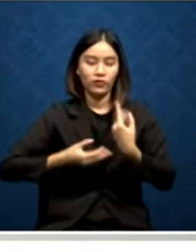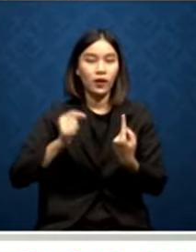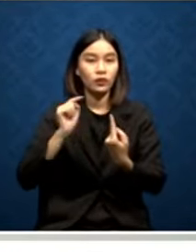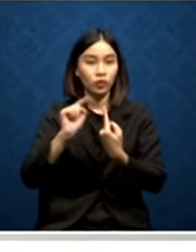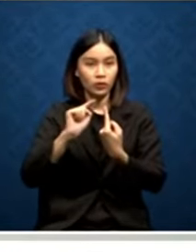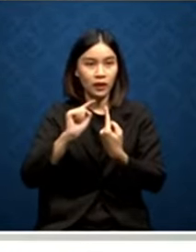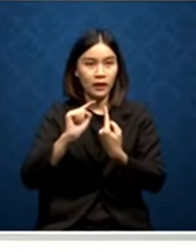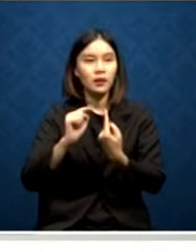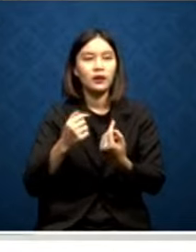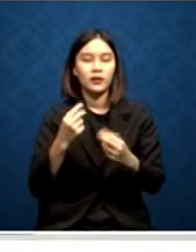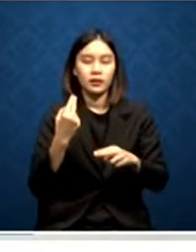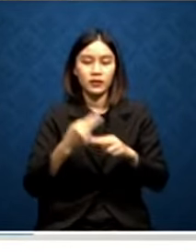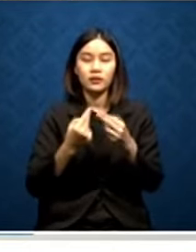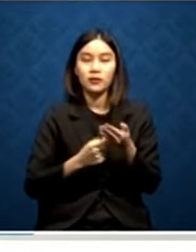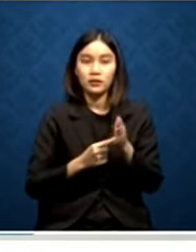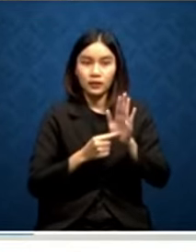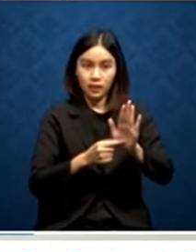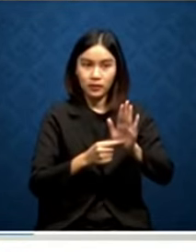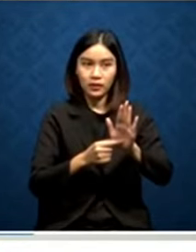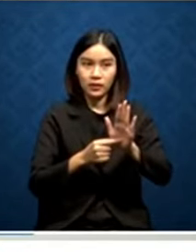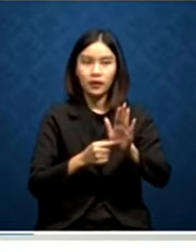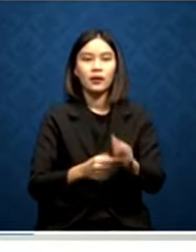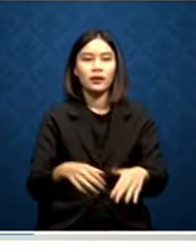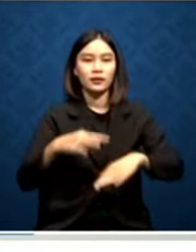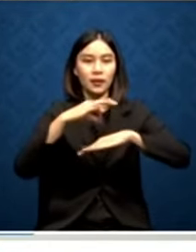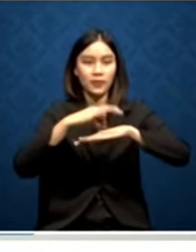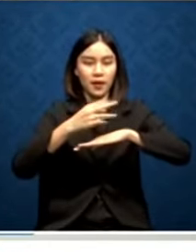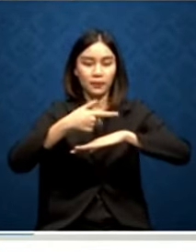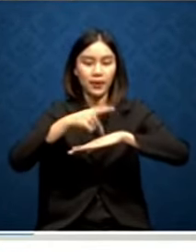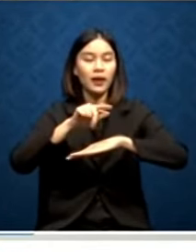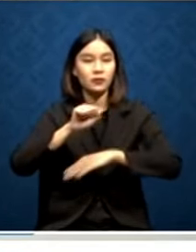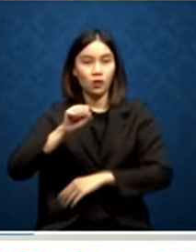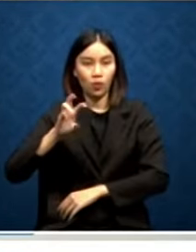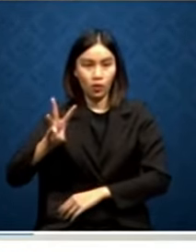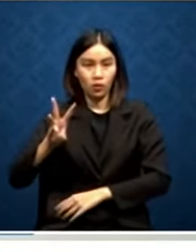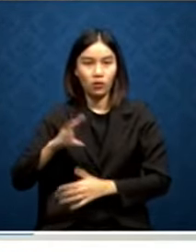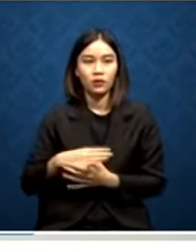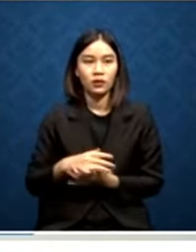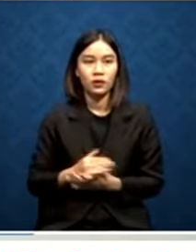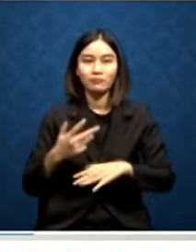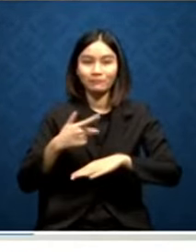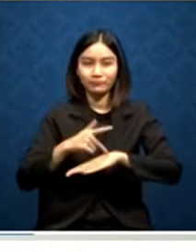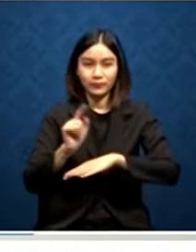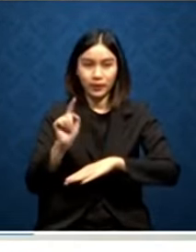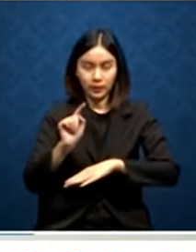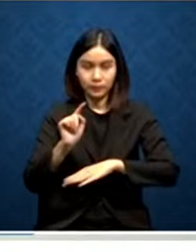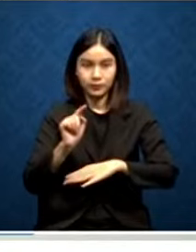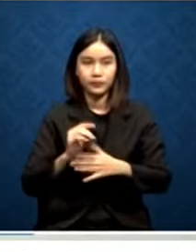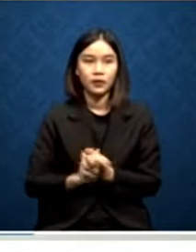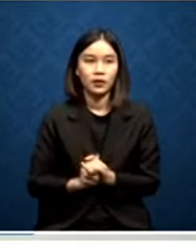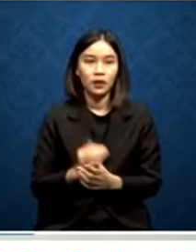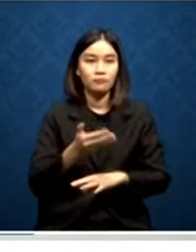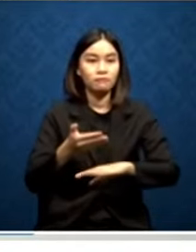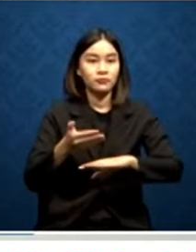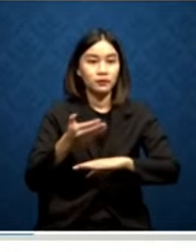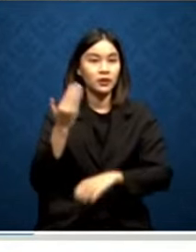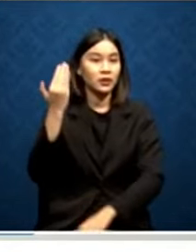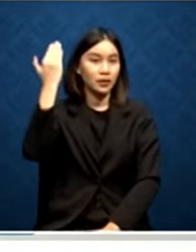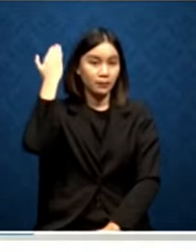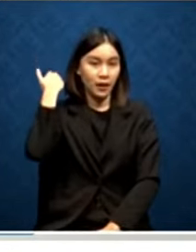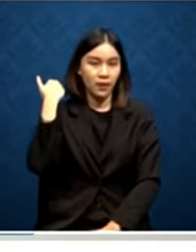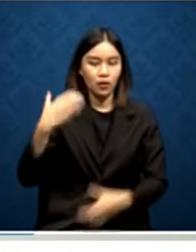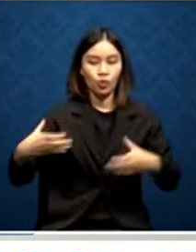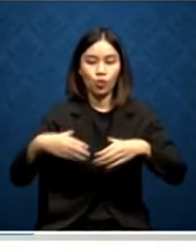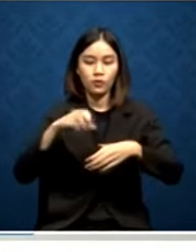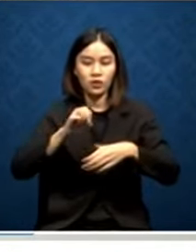ผู้ได้รับการเสนอชื่อชิงตำแหน่งประธานวุฒิสภาท่านประธานที่เคารพที่ผ่านมาวุฒิสภ